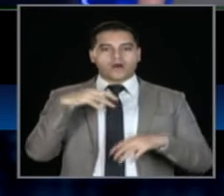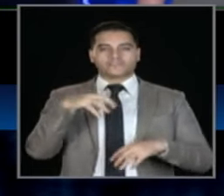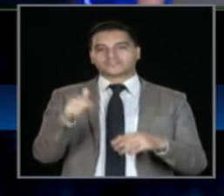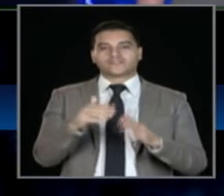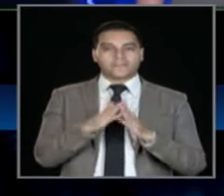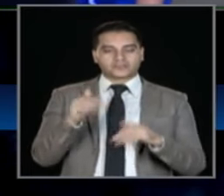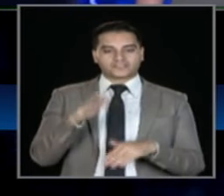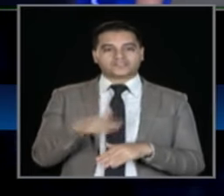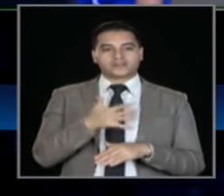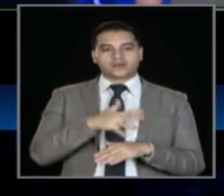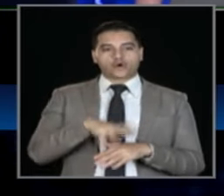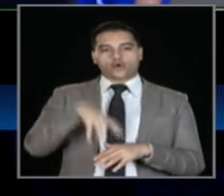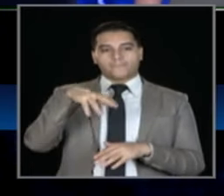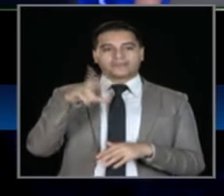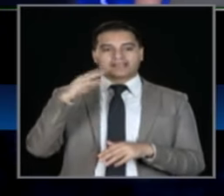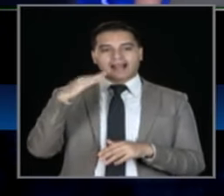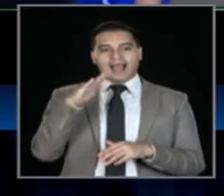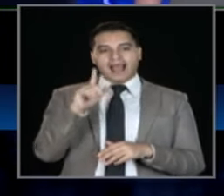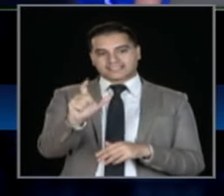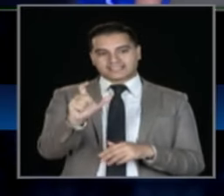تقع محمية قبة الحسنة؟